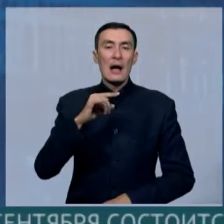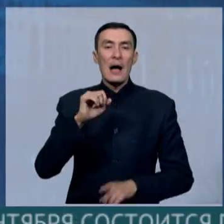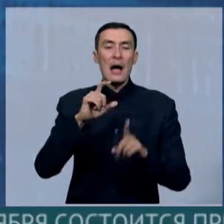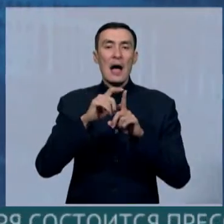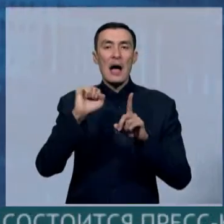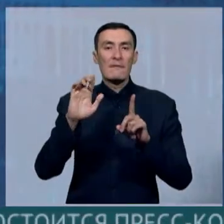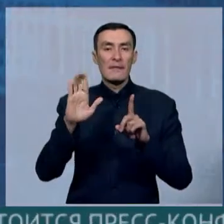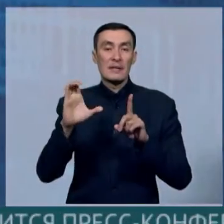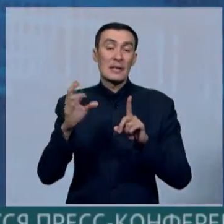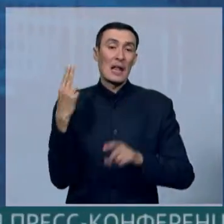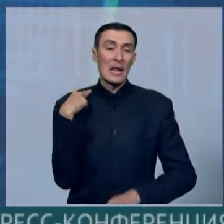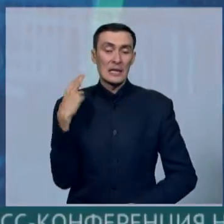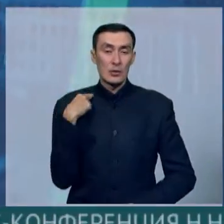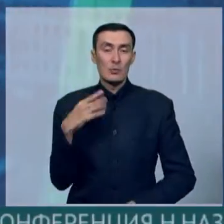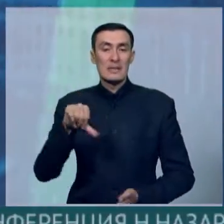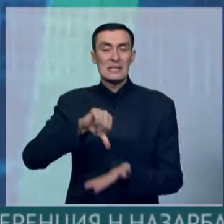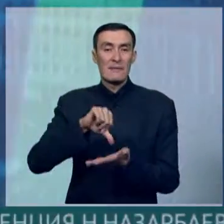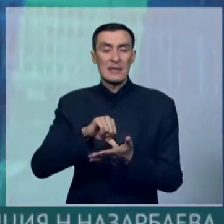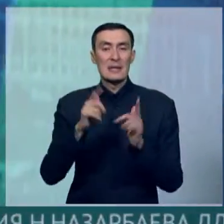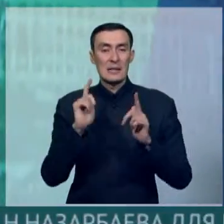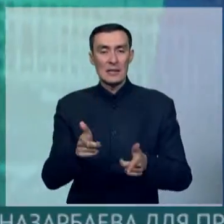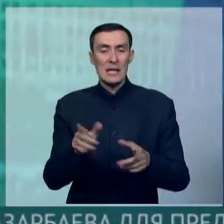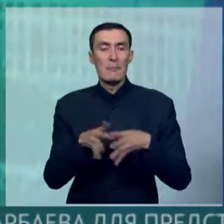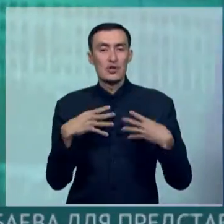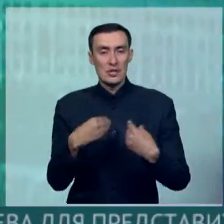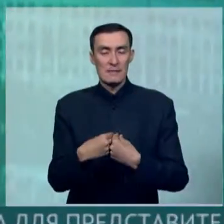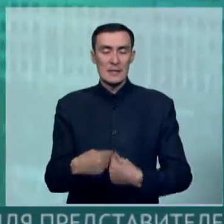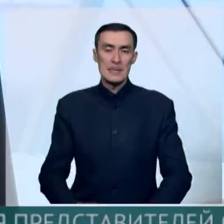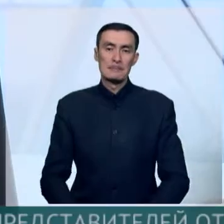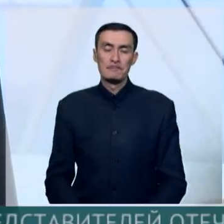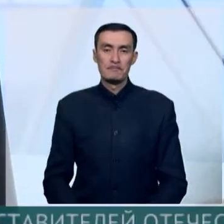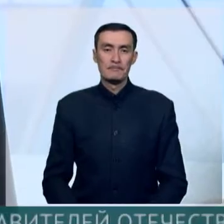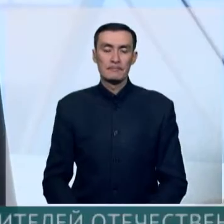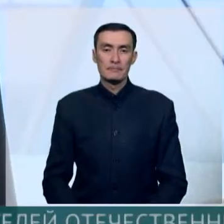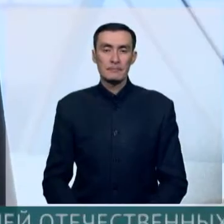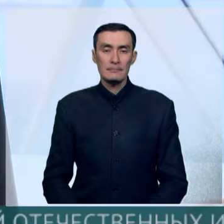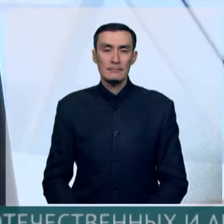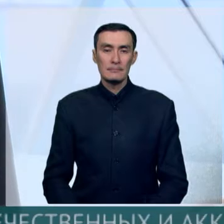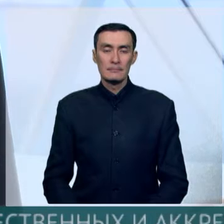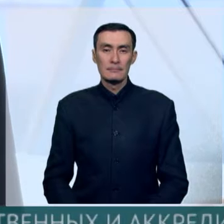Реформу поддерживают представители общественности.